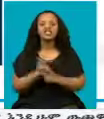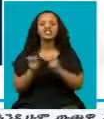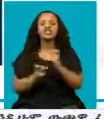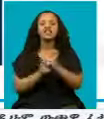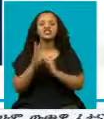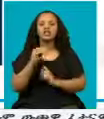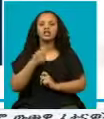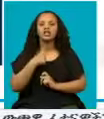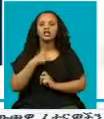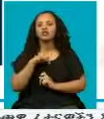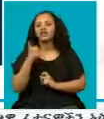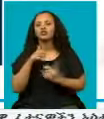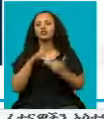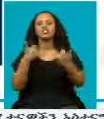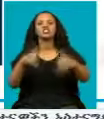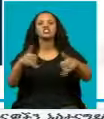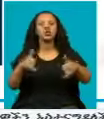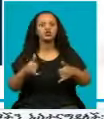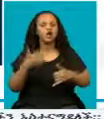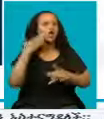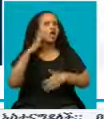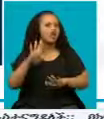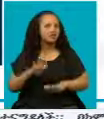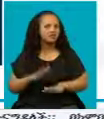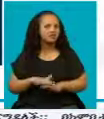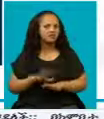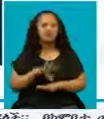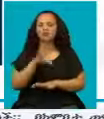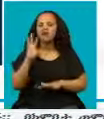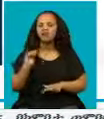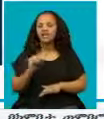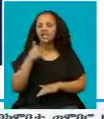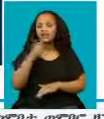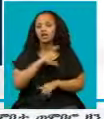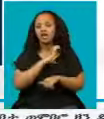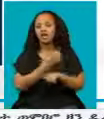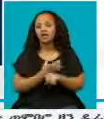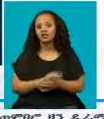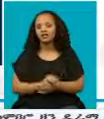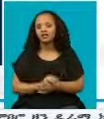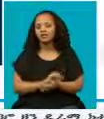የተደራጀና ከኔ ወዲያ የጦርነት ጨዋታ አያቅም ምናምን በአፍሪካ ነኝ የሚል ኃይል